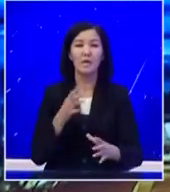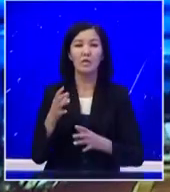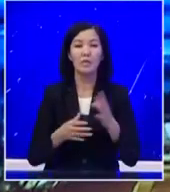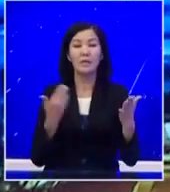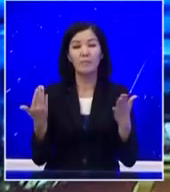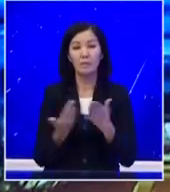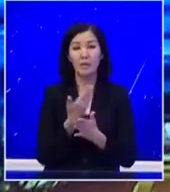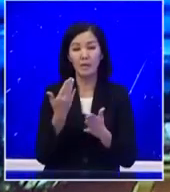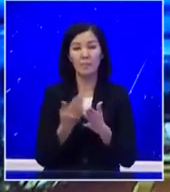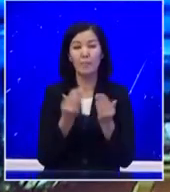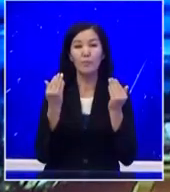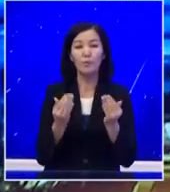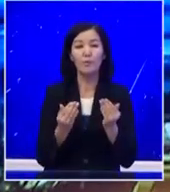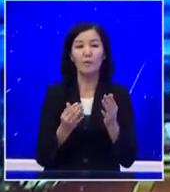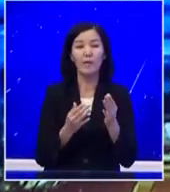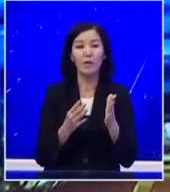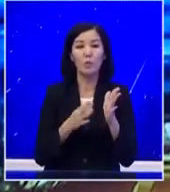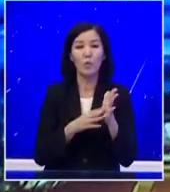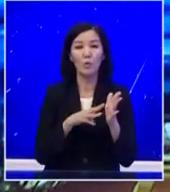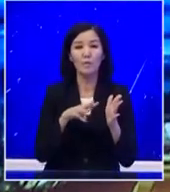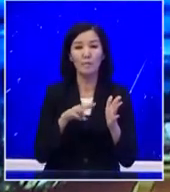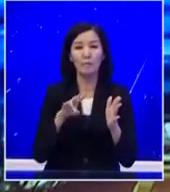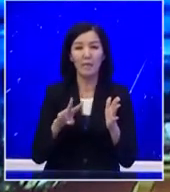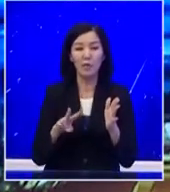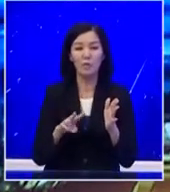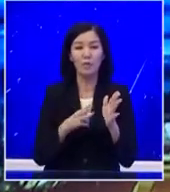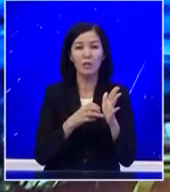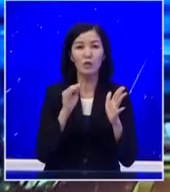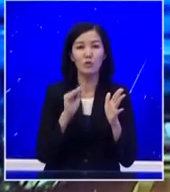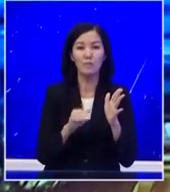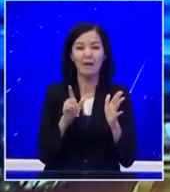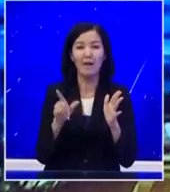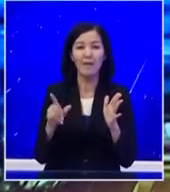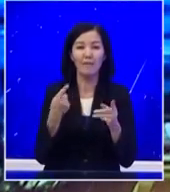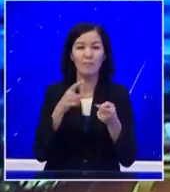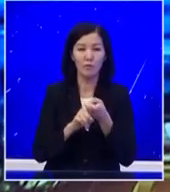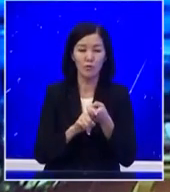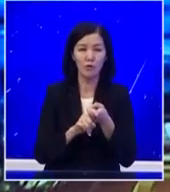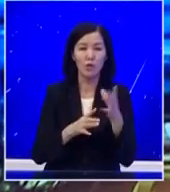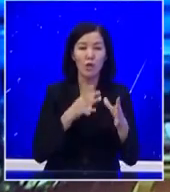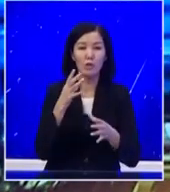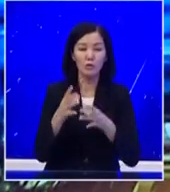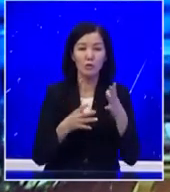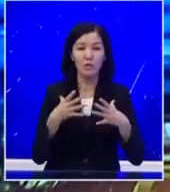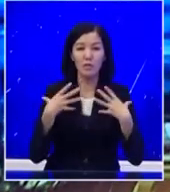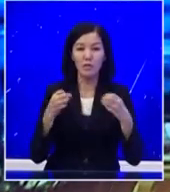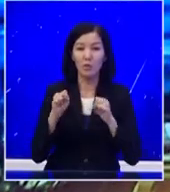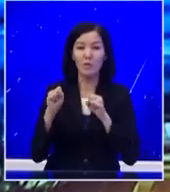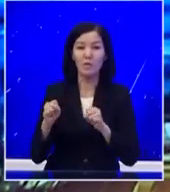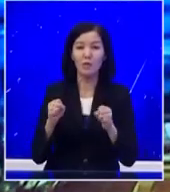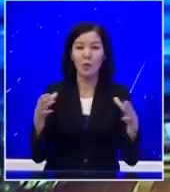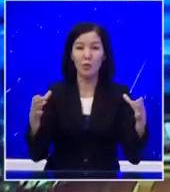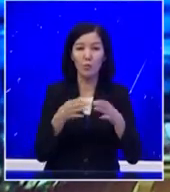Шартарап тұшол өтейік. Бүгінде әлемде 9 миллион 800 мыңнан аса адам коронавирус жұқтырды. Дүниежүзілік денсаулық сақтау ұйымының